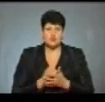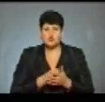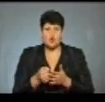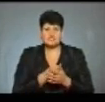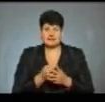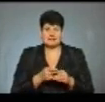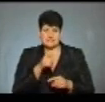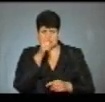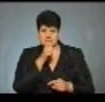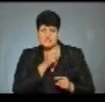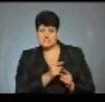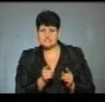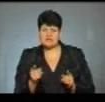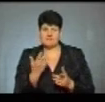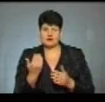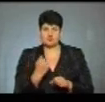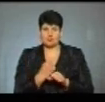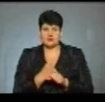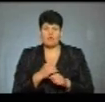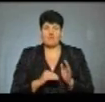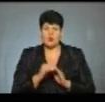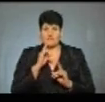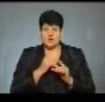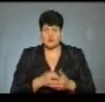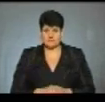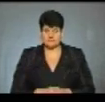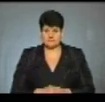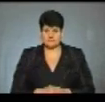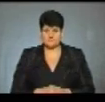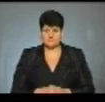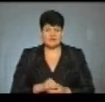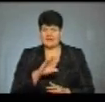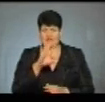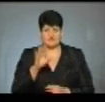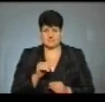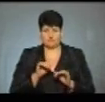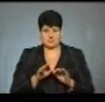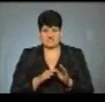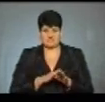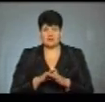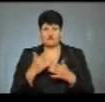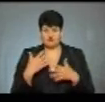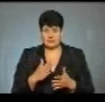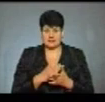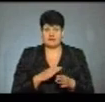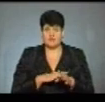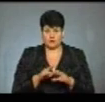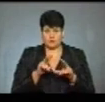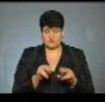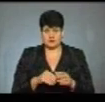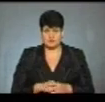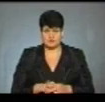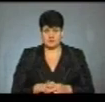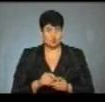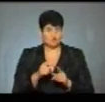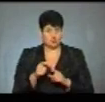за ці місяці вашої роботи у Верховній Раді? Не всі в процесі виконання, а вже виконані є обіцянки. Портал